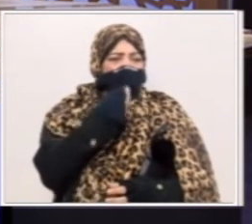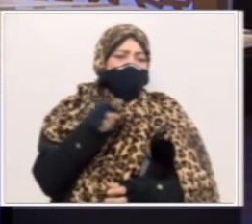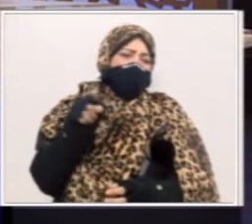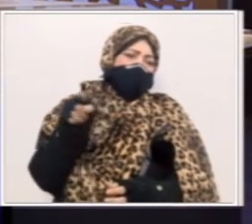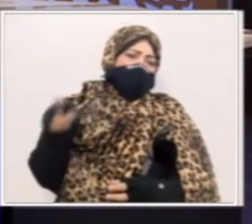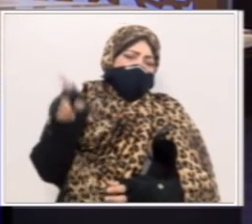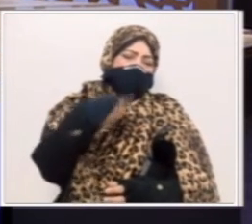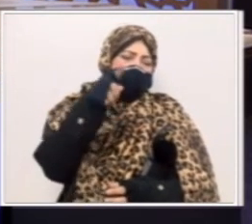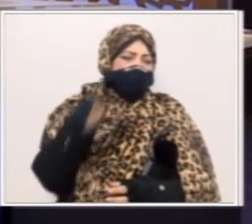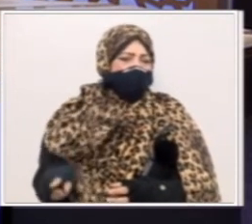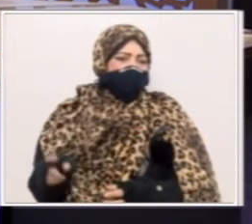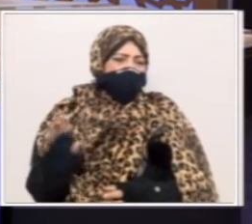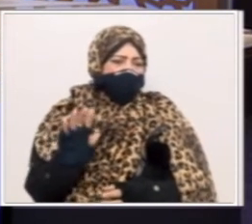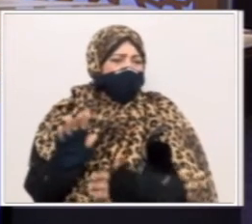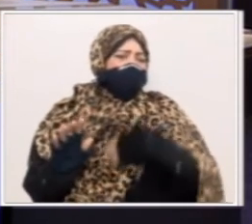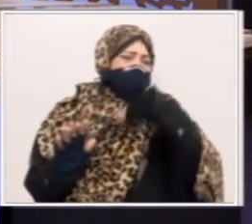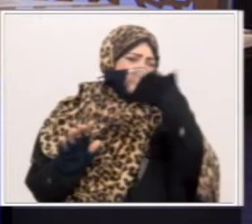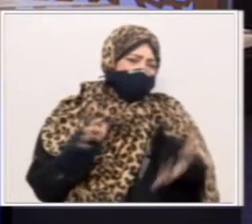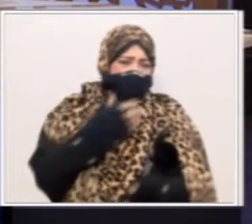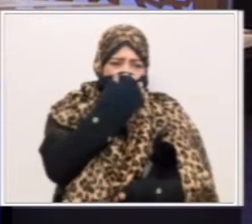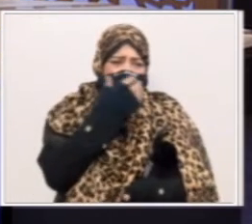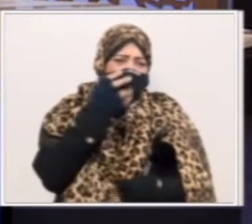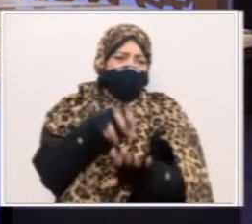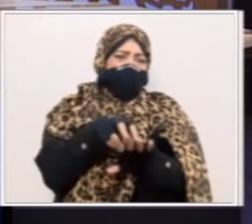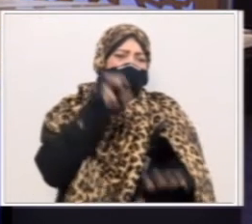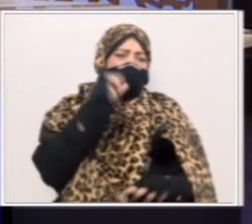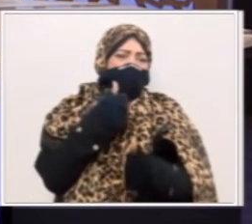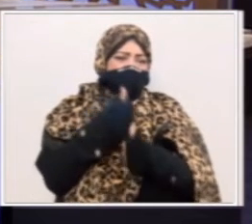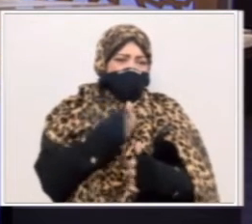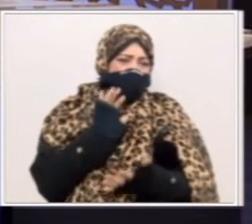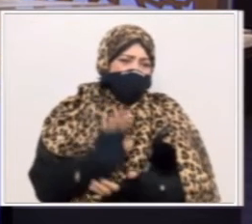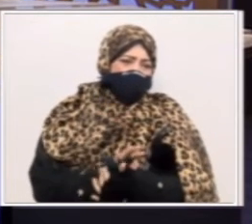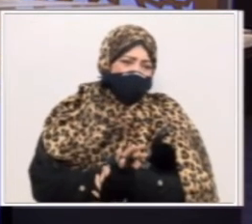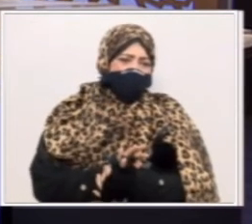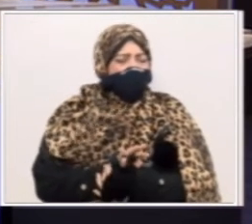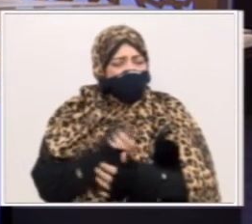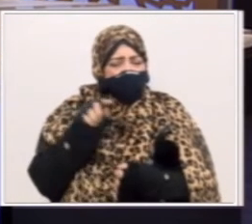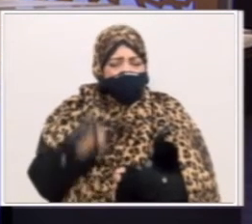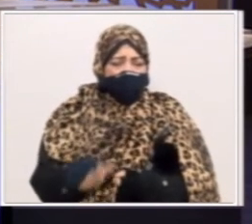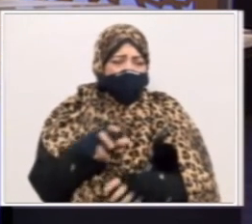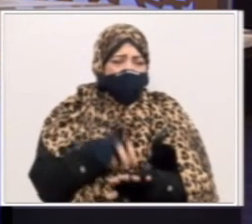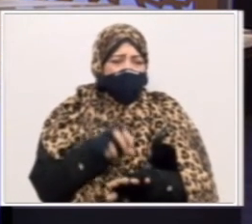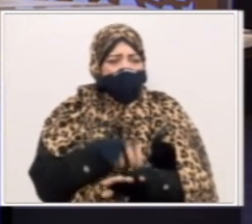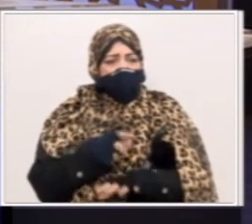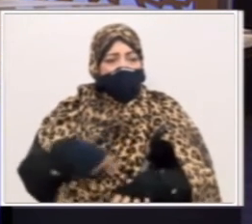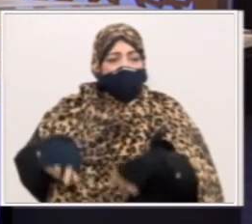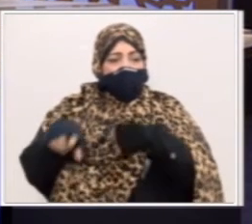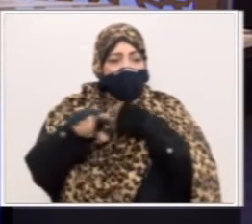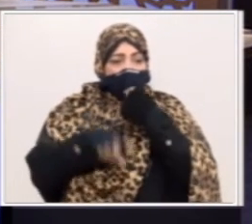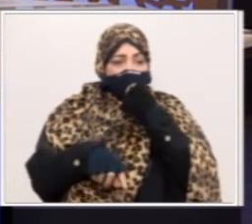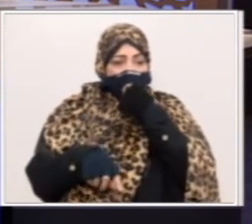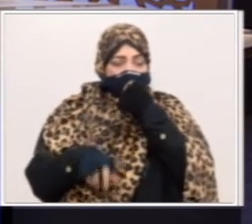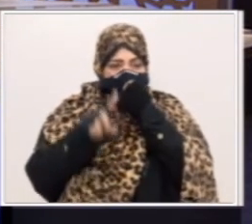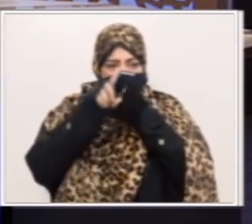والمحجوم الذي لما يحجم يدوخ، فهذا ما يحجمش في نهار رمضان حسب التجربة، كل من يحجم